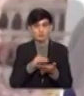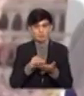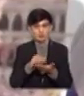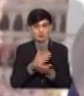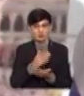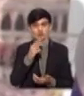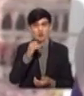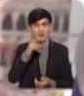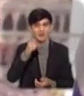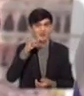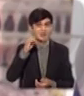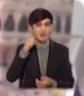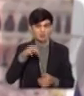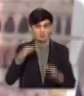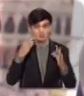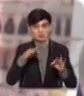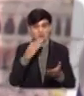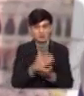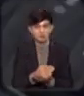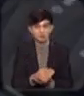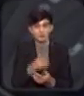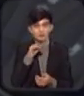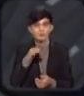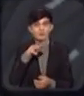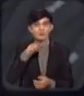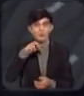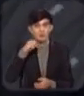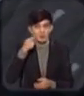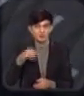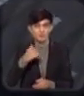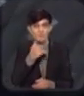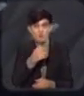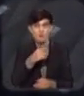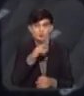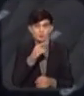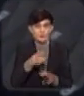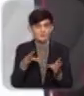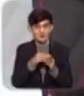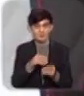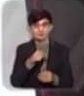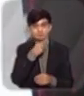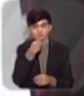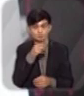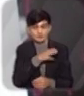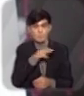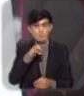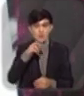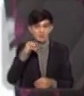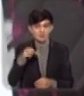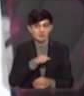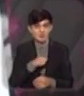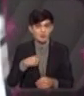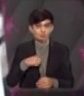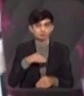амал. Енді әкесінің өмірін үлгі еткен Талғаттың кішкентай балалары өскенде ата-анасына Меккенің топырағын өз